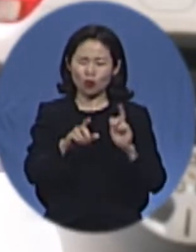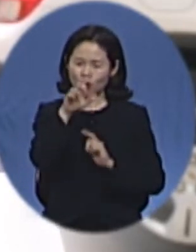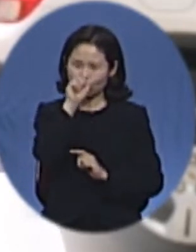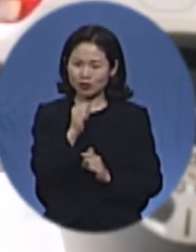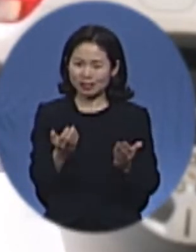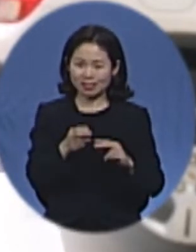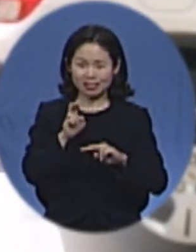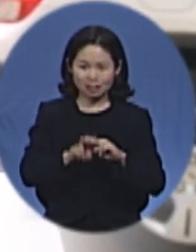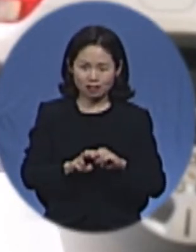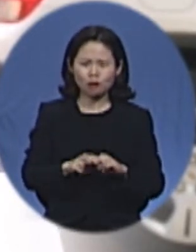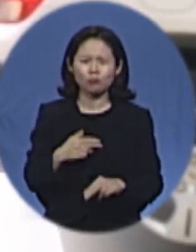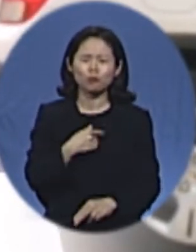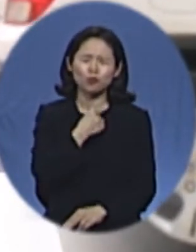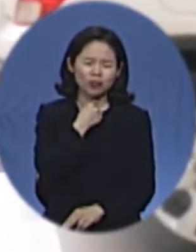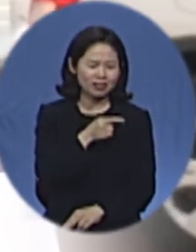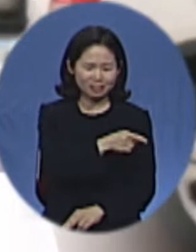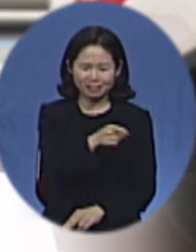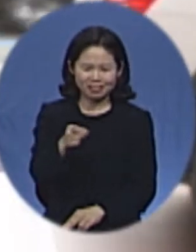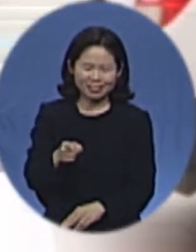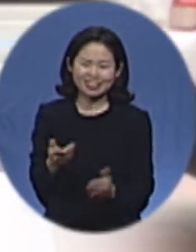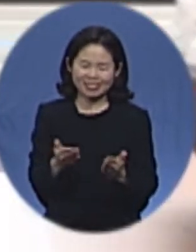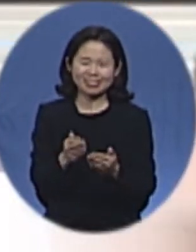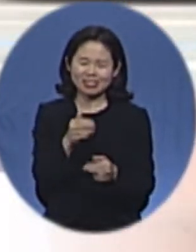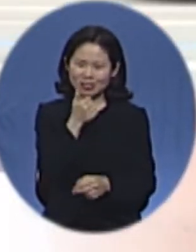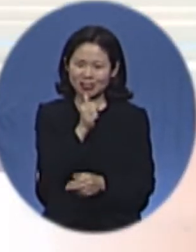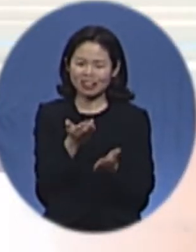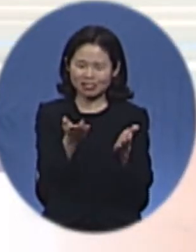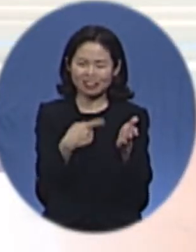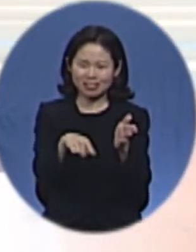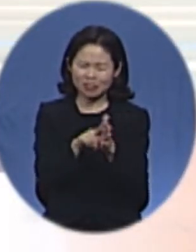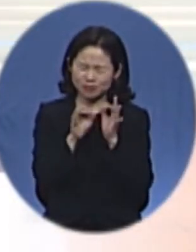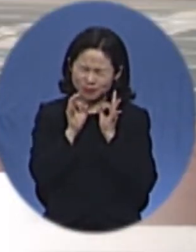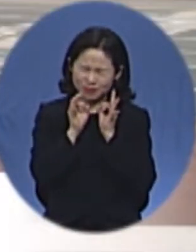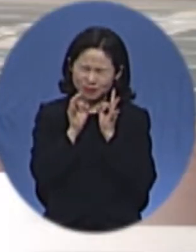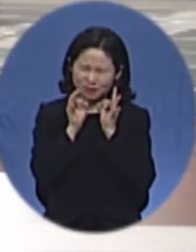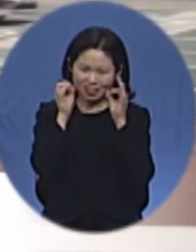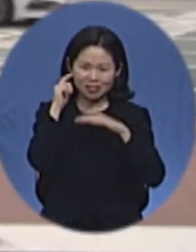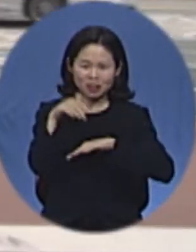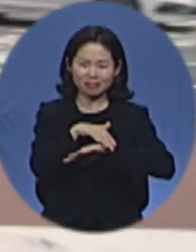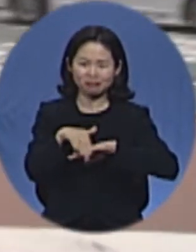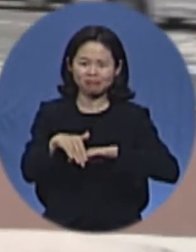일자리, 원하는 일자리 제공될 수 있도록 계속 최선을 다해서 노력하겠습니다.